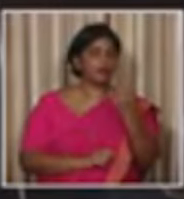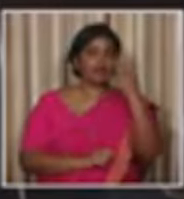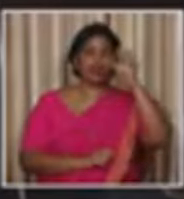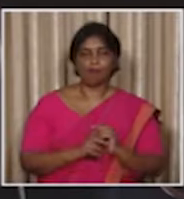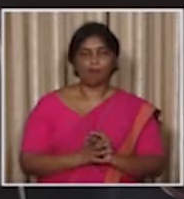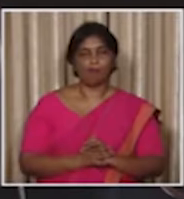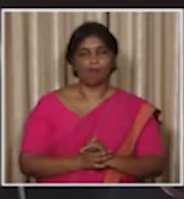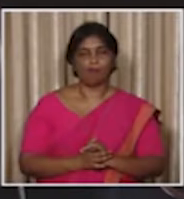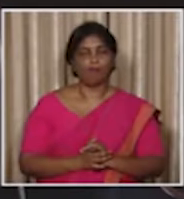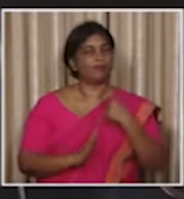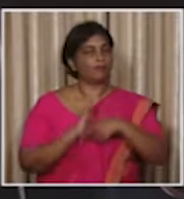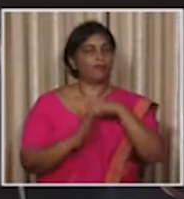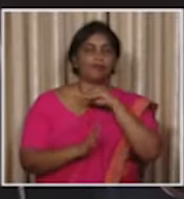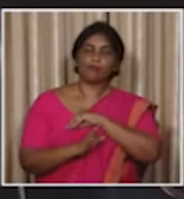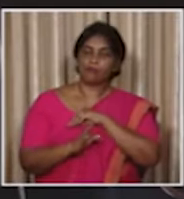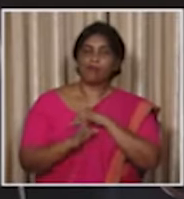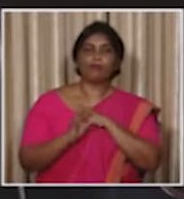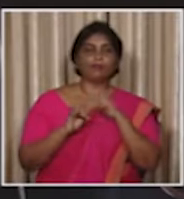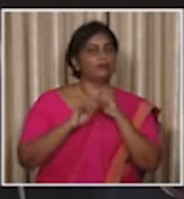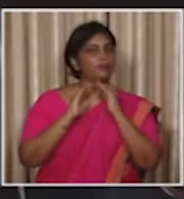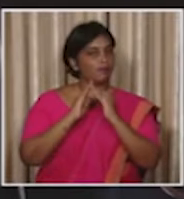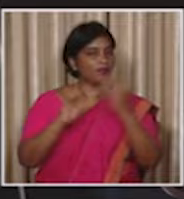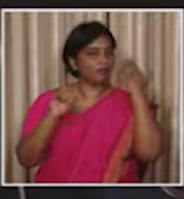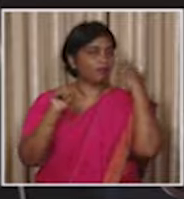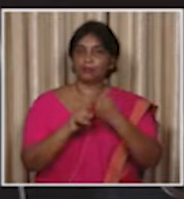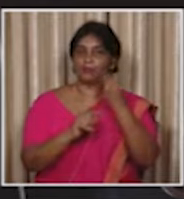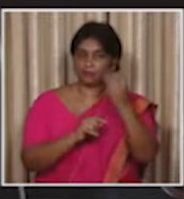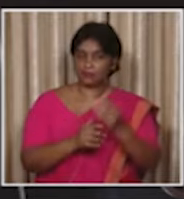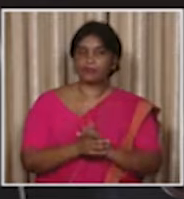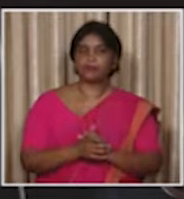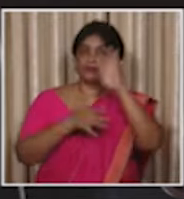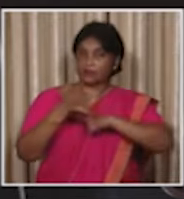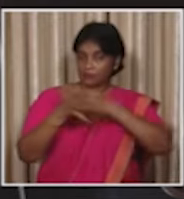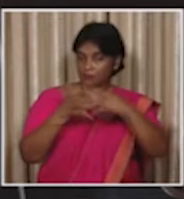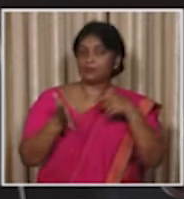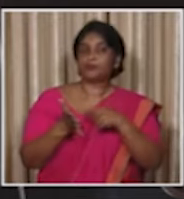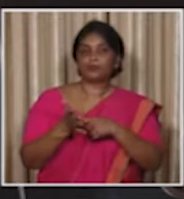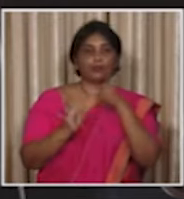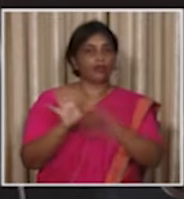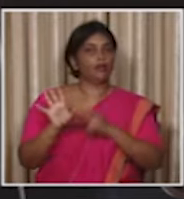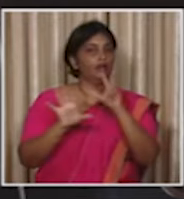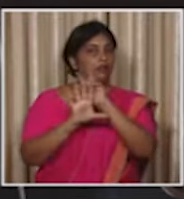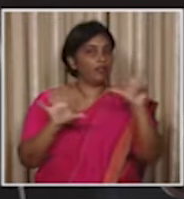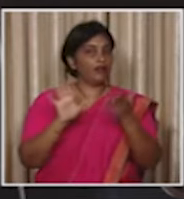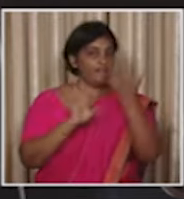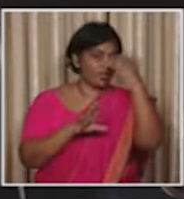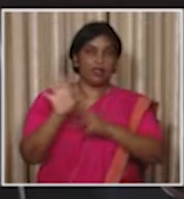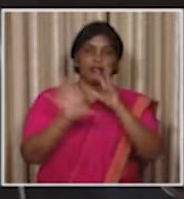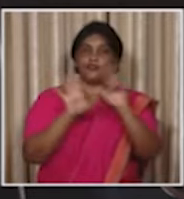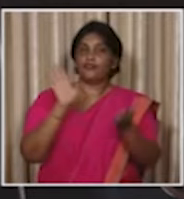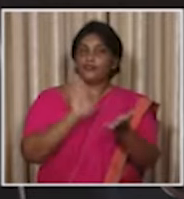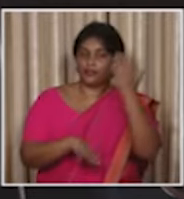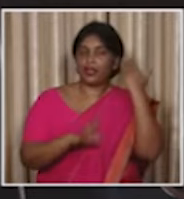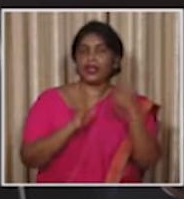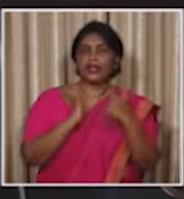ප්‍රමාණය 4479යි දේශීය ආදායම් බදු දෙපාර්තමේන්තුවට ඉලක්කයක් ලබා දුන්නා ජනාධිපතිතුමා අවසර 18ට වැඩි සියලු දෙනාටම